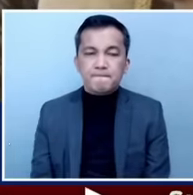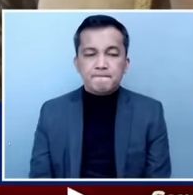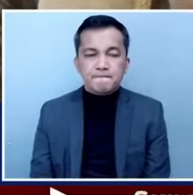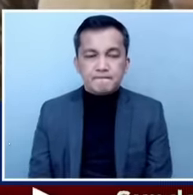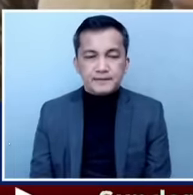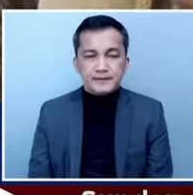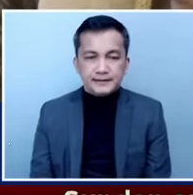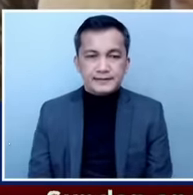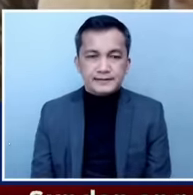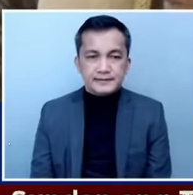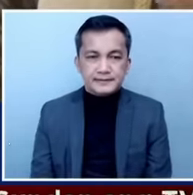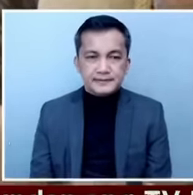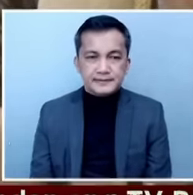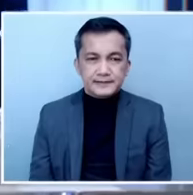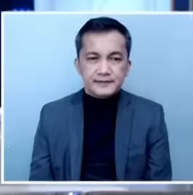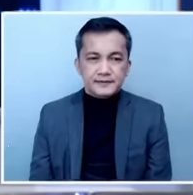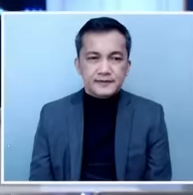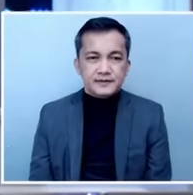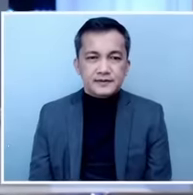News.